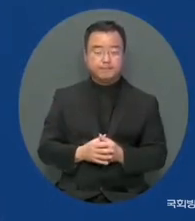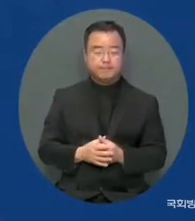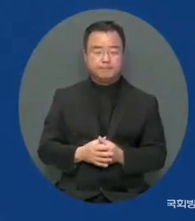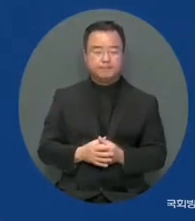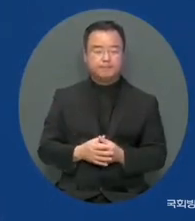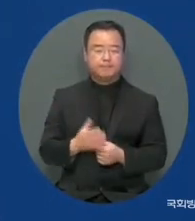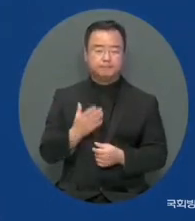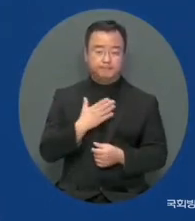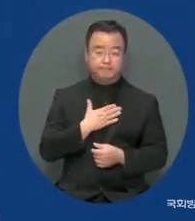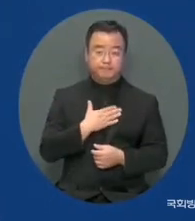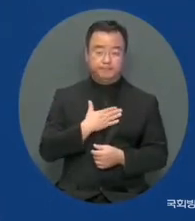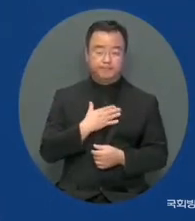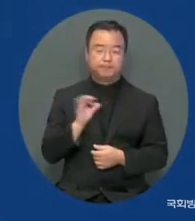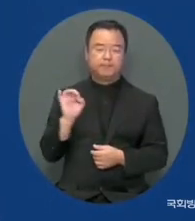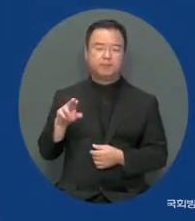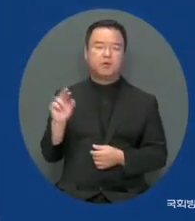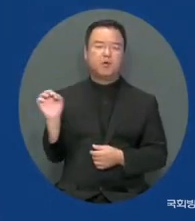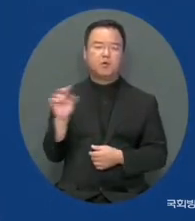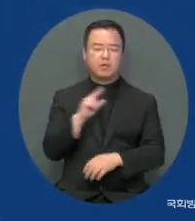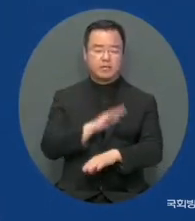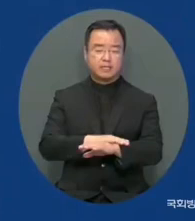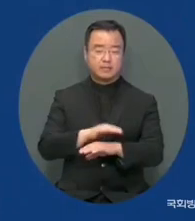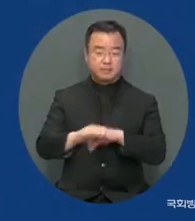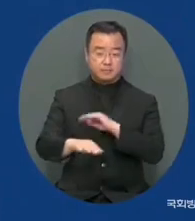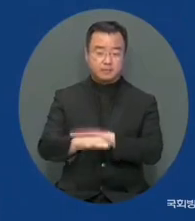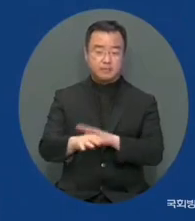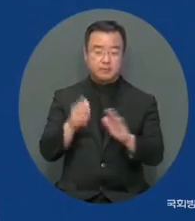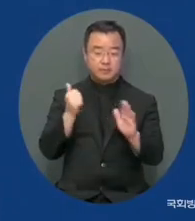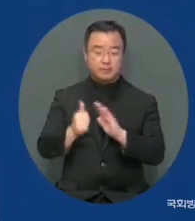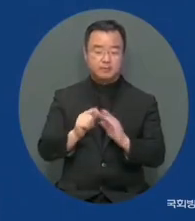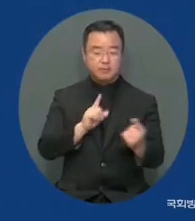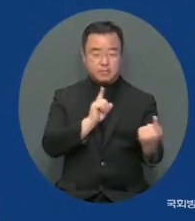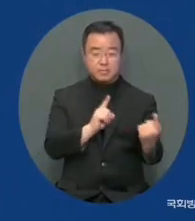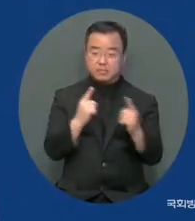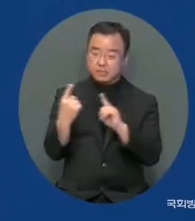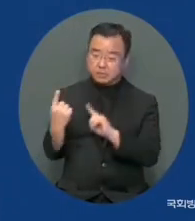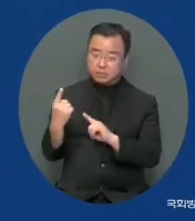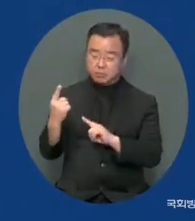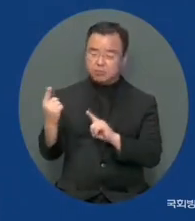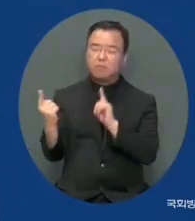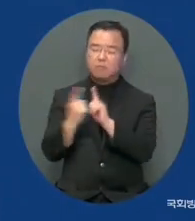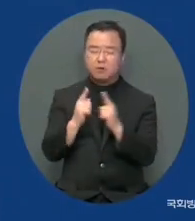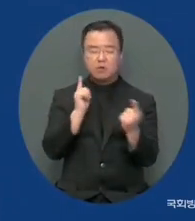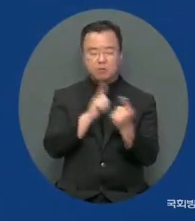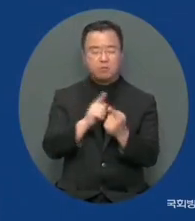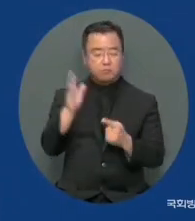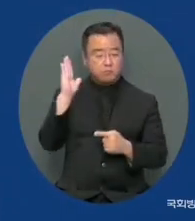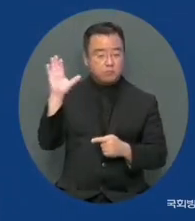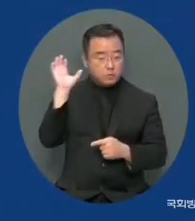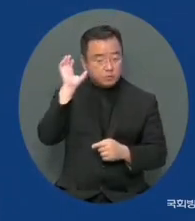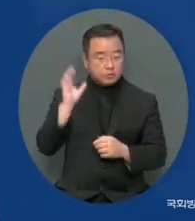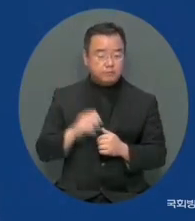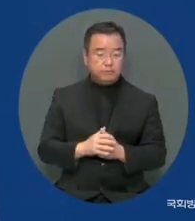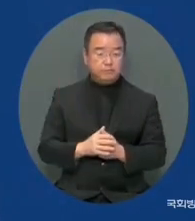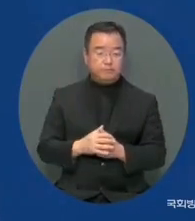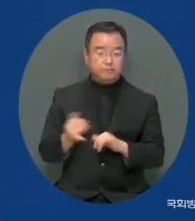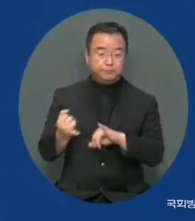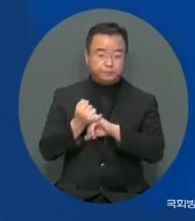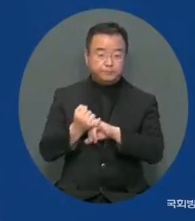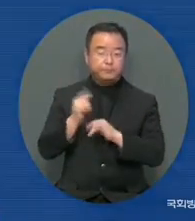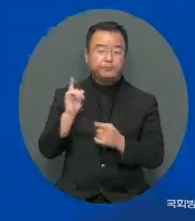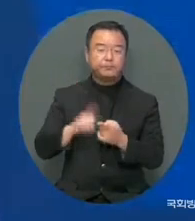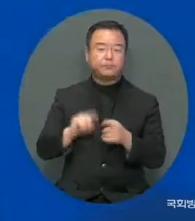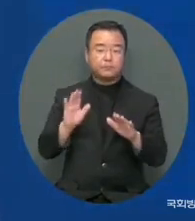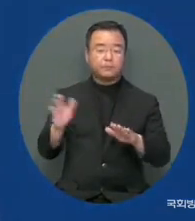국회의장은 여야 당대표들도 1대1로 만나 충분히 의견을 나눴습니다. 약속대로